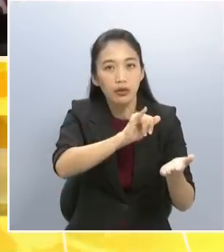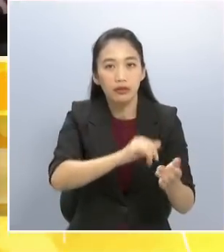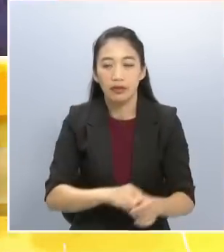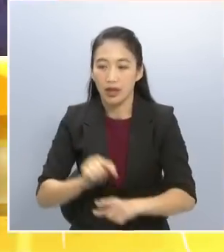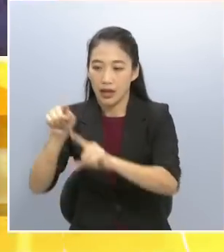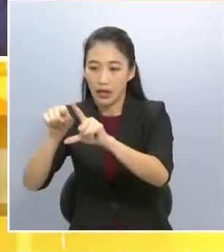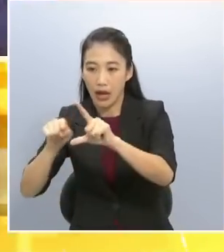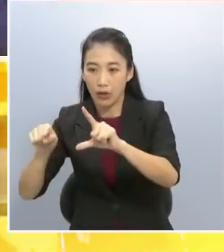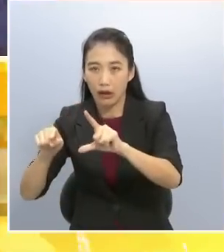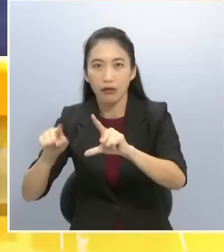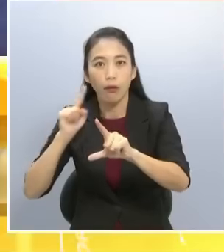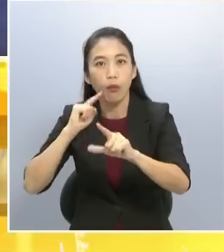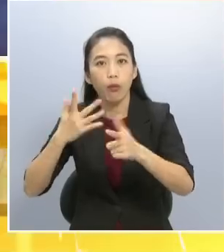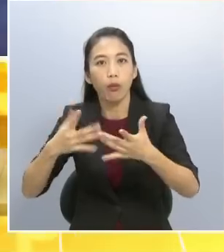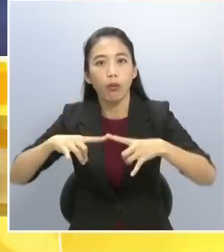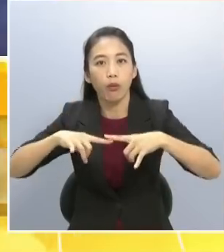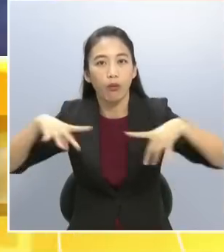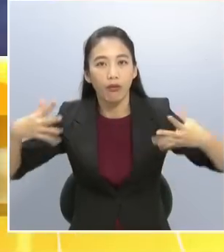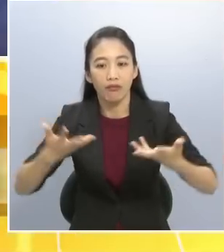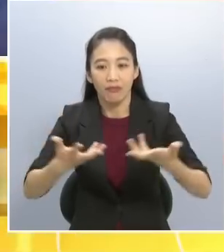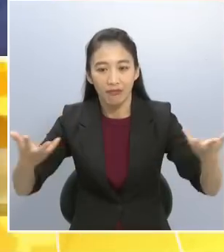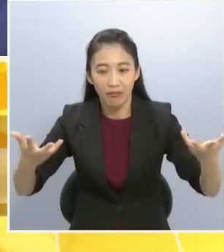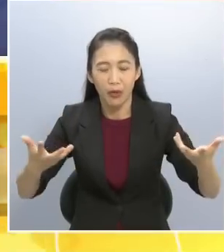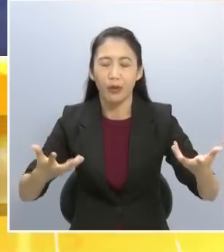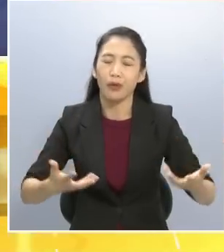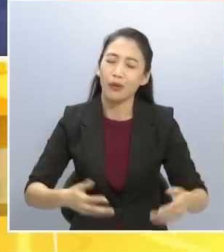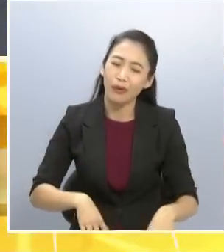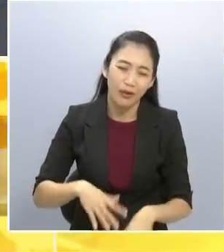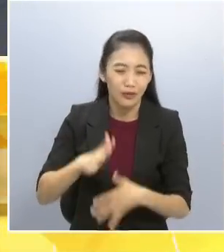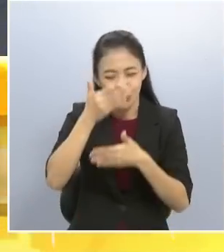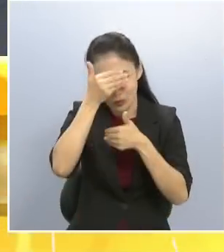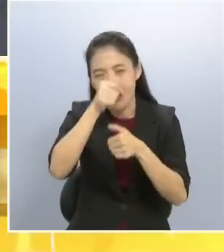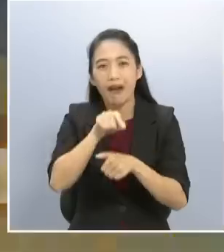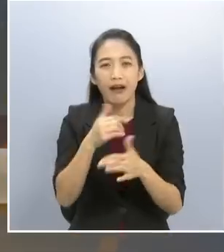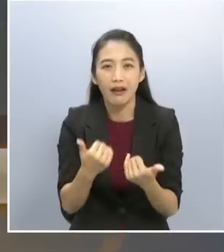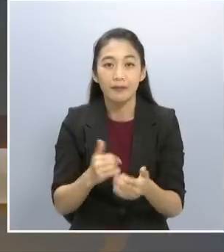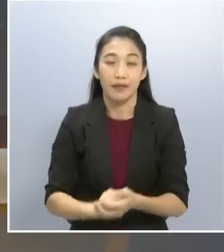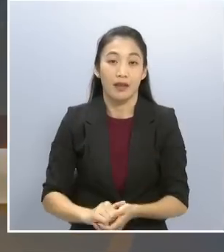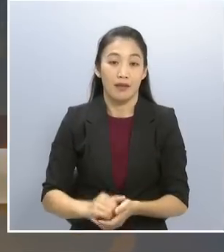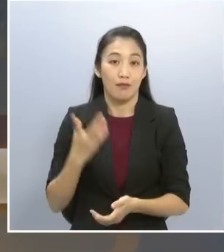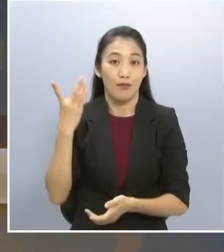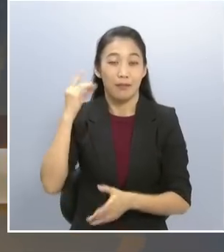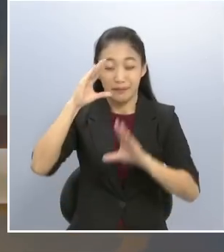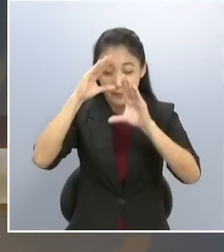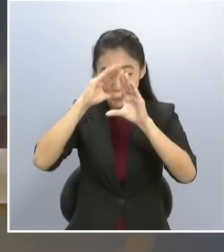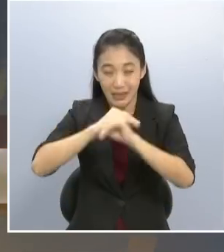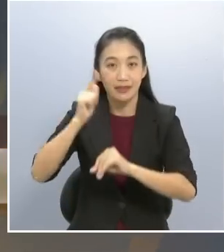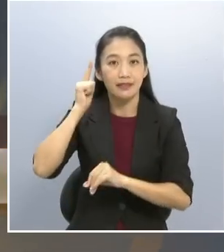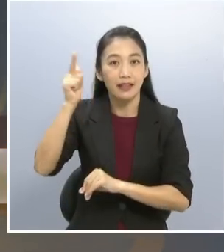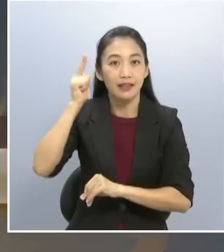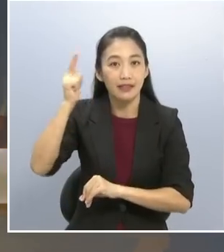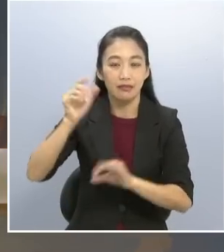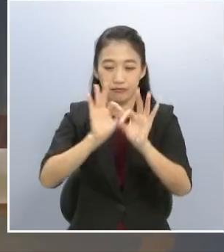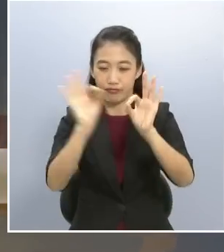ทำให้เมื่อคืนที่ผ่านมาถ้าคุณทักษิณเองนะคะก็ได้มีการทวิตชี้แจงค่ะมีข่าวลือว่ามีการนำพรรค